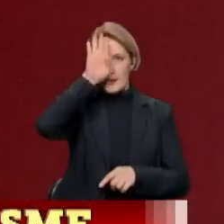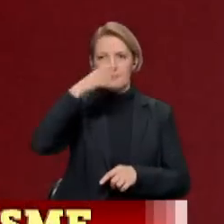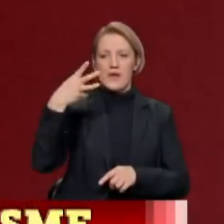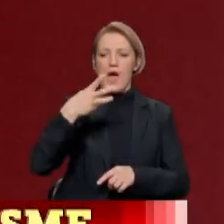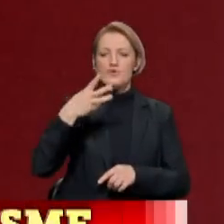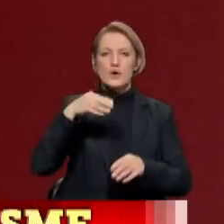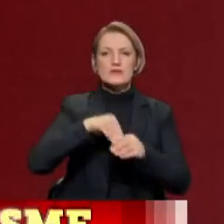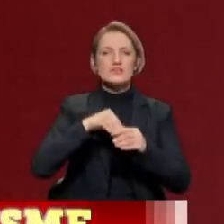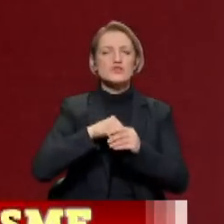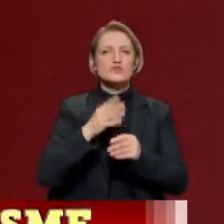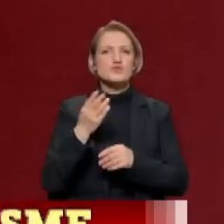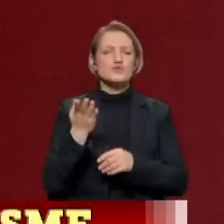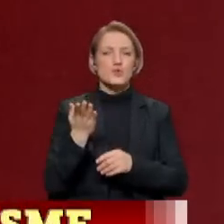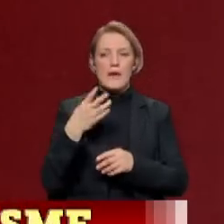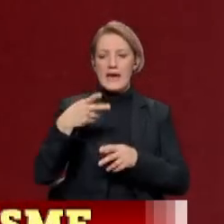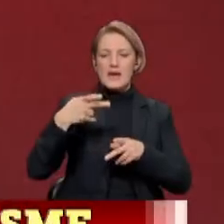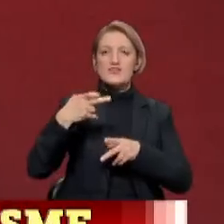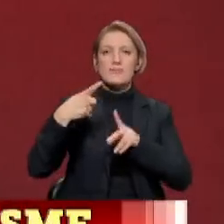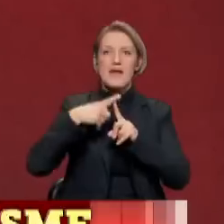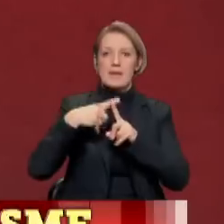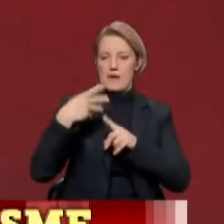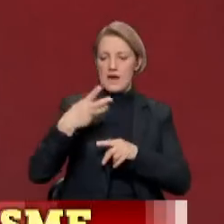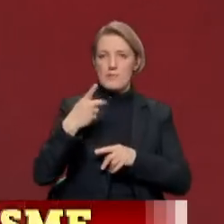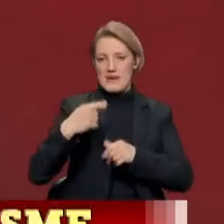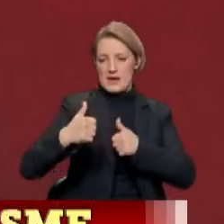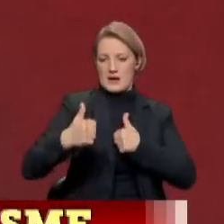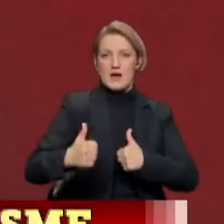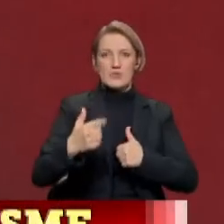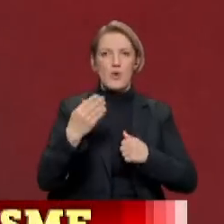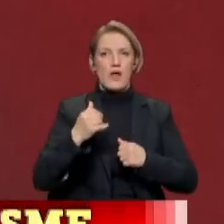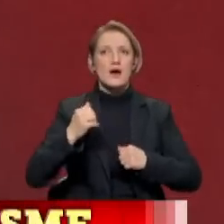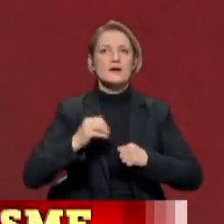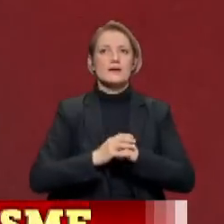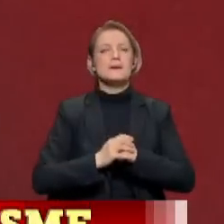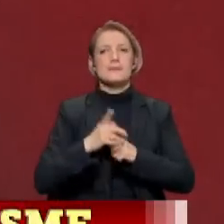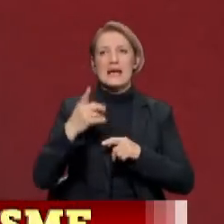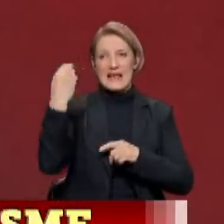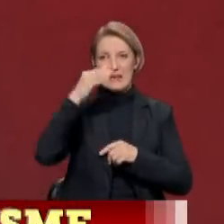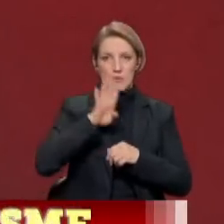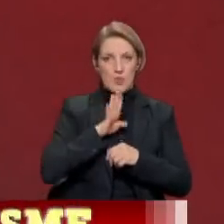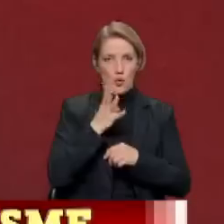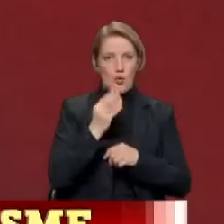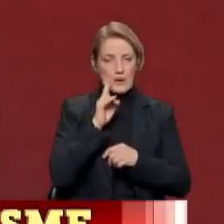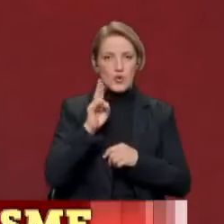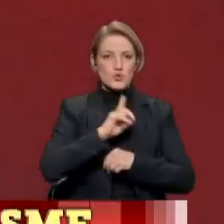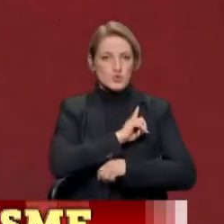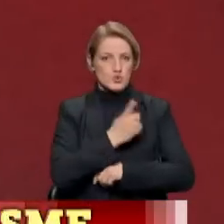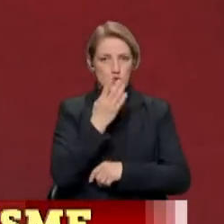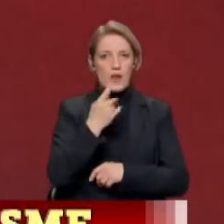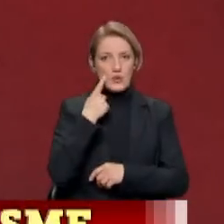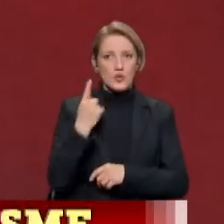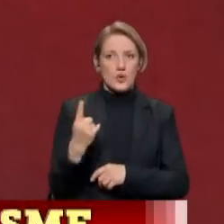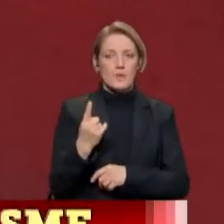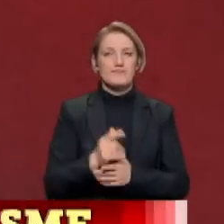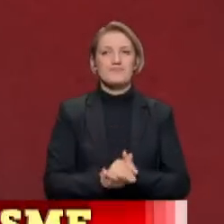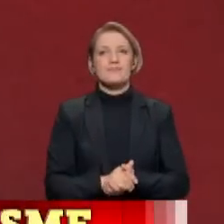Erdoğan için çok, biliyorsun. Yani Recep Tayyip Erdoğan bir rakip olarak İmamoğlu'nu mu görüyor? Güçlü bir rakip olarak İmamoğlu'nu mu